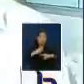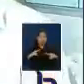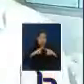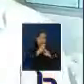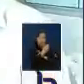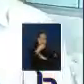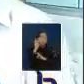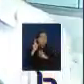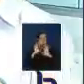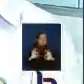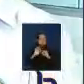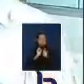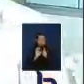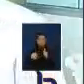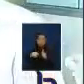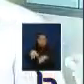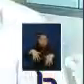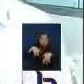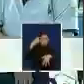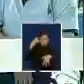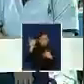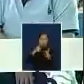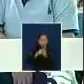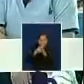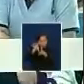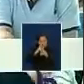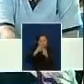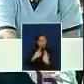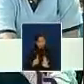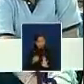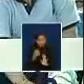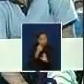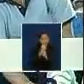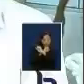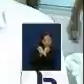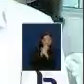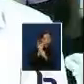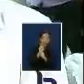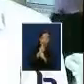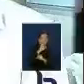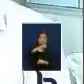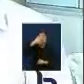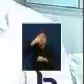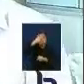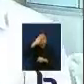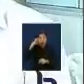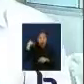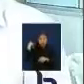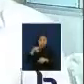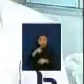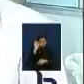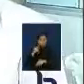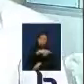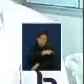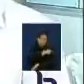าโรงพยาบาลซะก ็ เลยจำนวนก็เพิ่มขึ้นนิดหน่อยนะฮะแล้วที่สำคัญคือเชื้อในปีนี้เราเก็บตัวอย่างมาตลอดนะฮะ